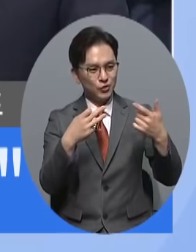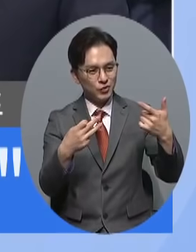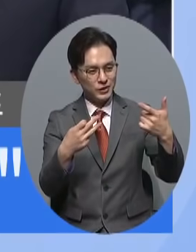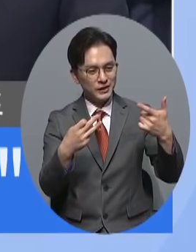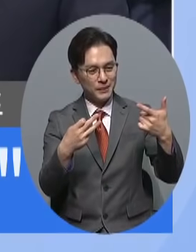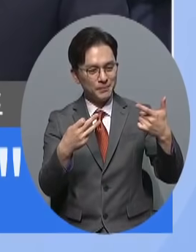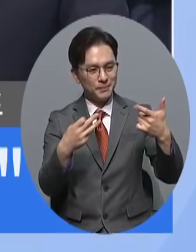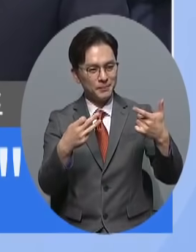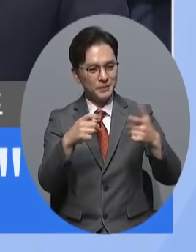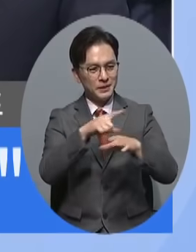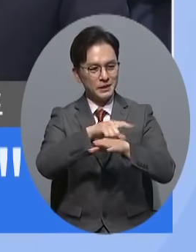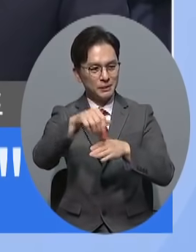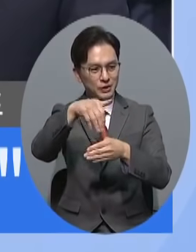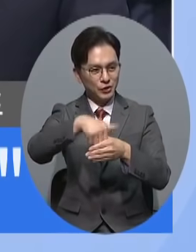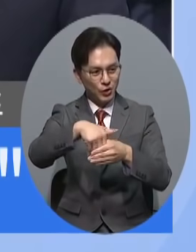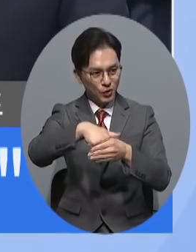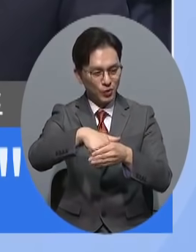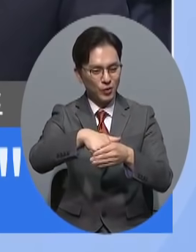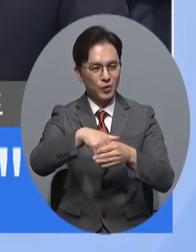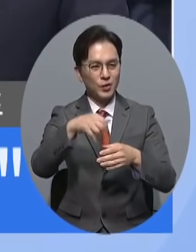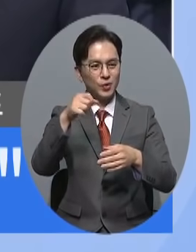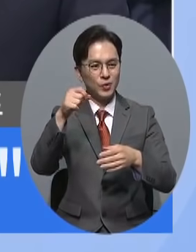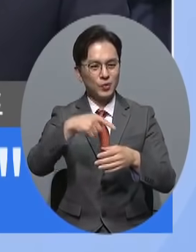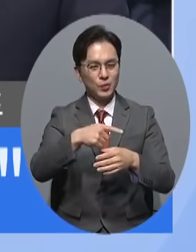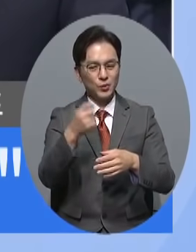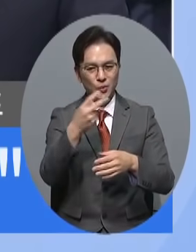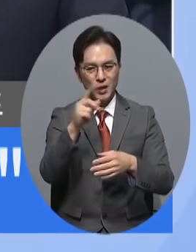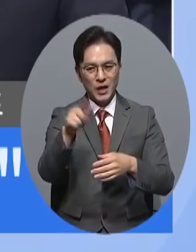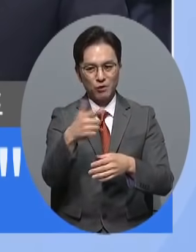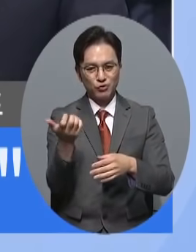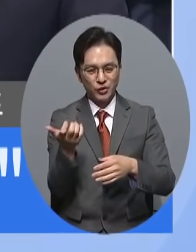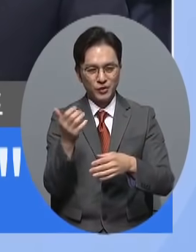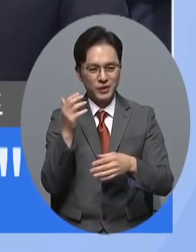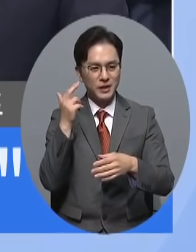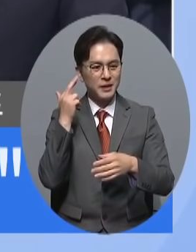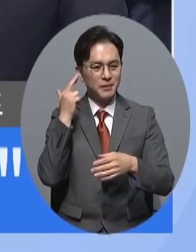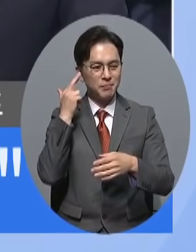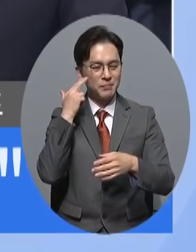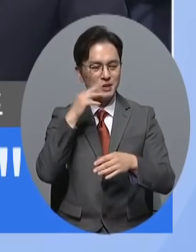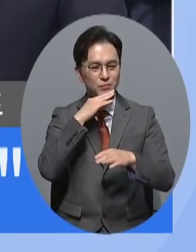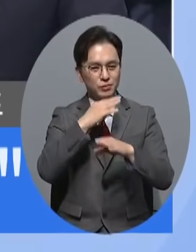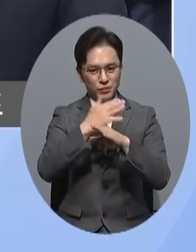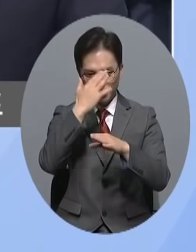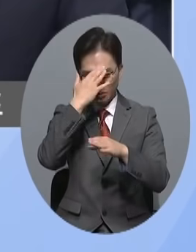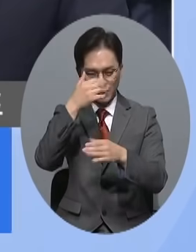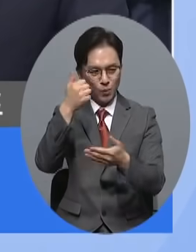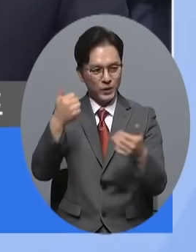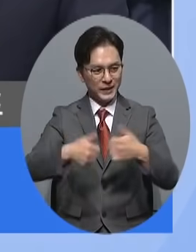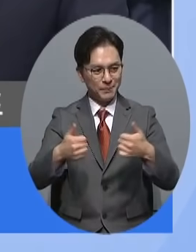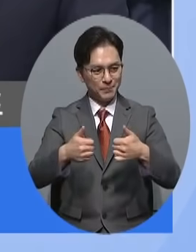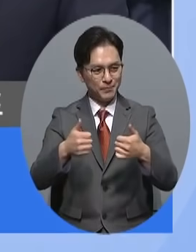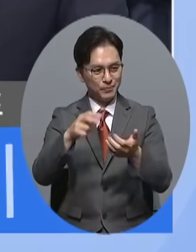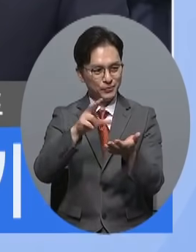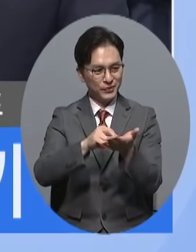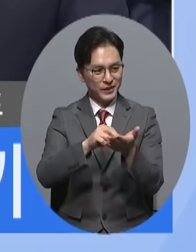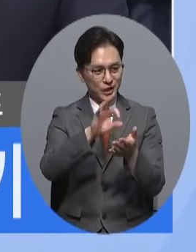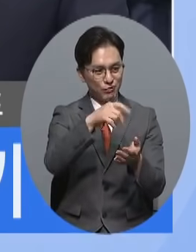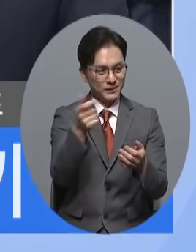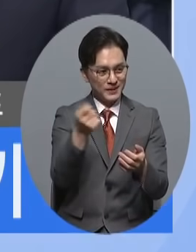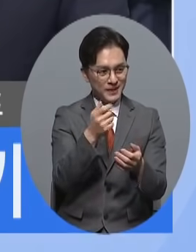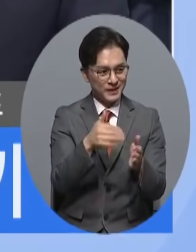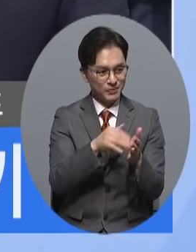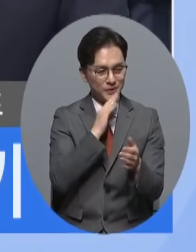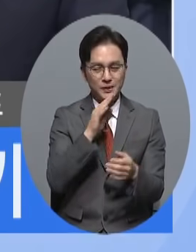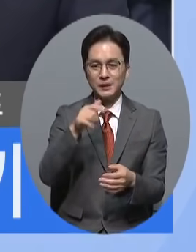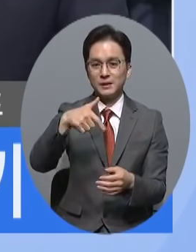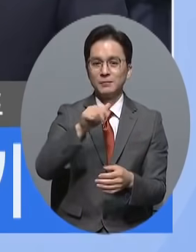6월 12일 날 있었던 그걸 얘기하는 것 같습니다. 맞습니다. 그래서 예. 이제 그 문제에 대한 당시에 홍준표 후보 입장에서는 굉장히 수세일